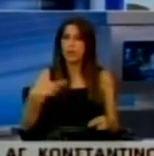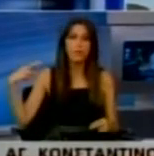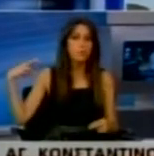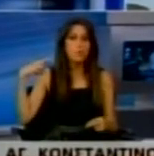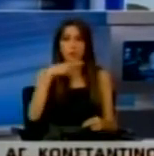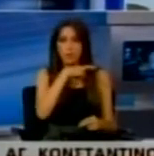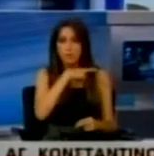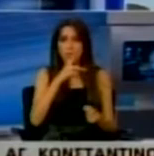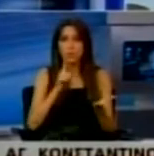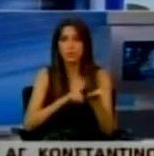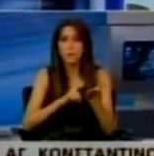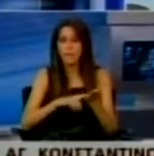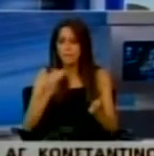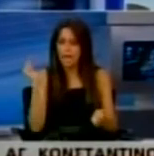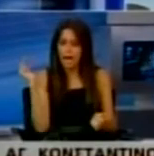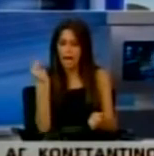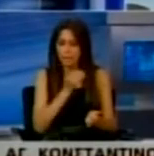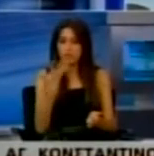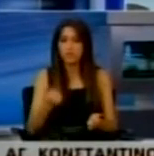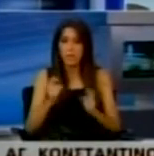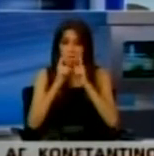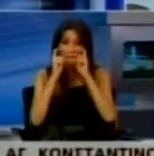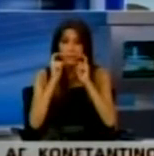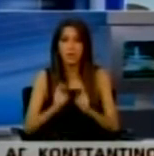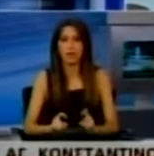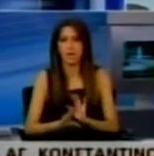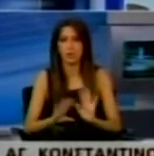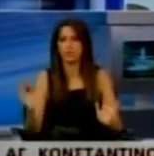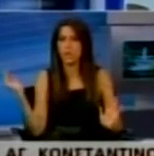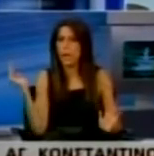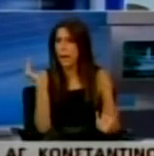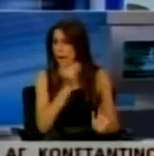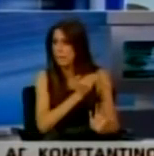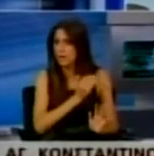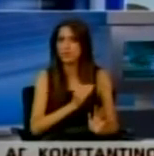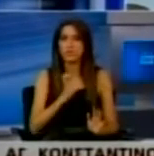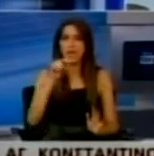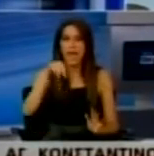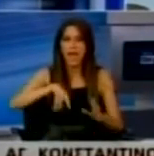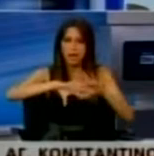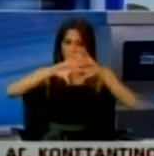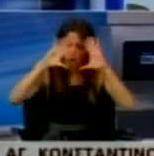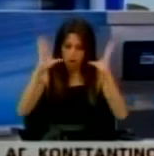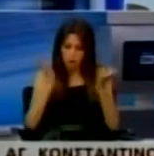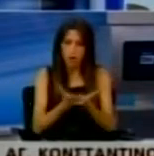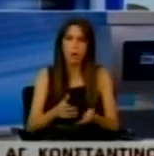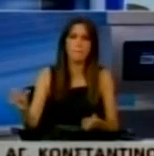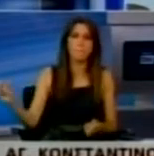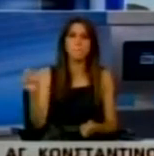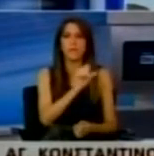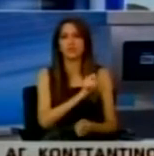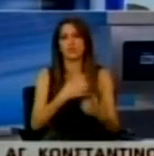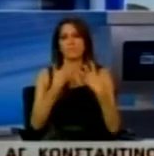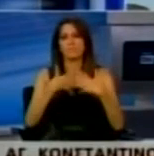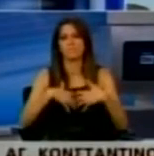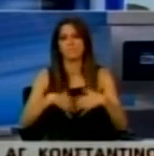να θέσει αμέσως σε κίνηση συνολικά την λειτουργία της ΕΡΤ και από εκεί και πέρα